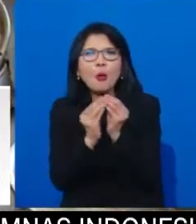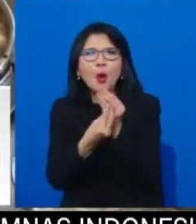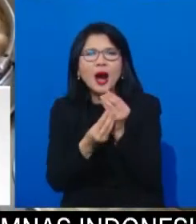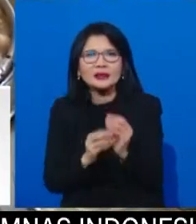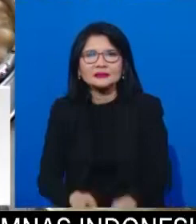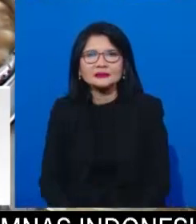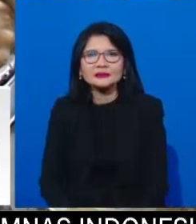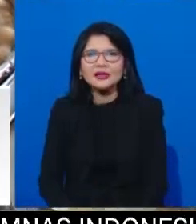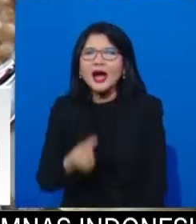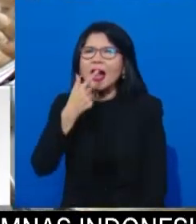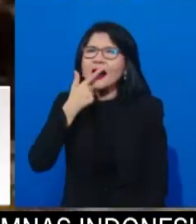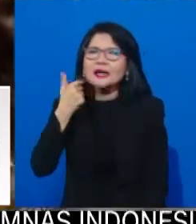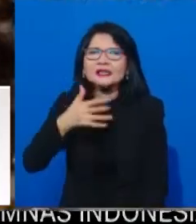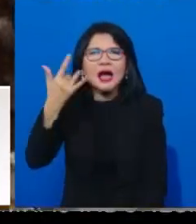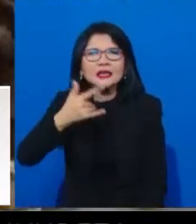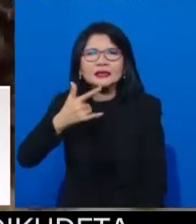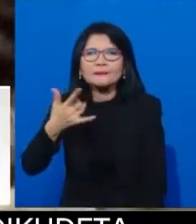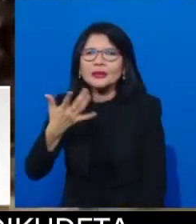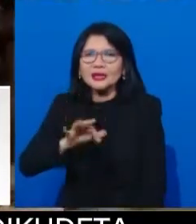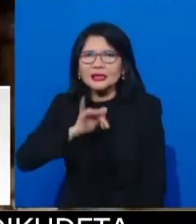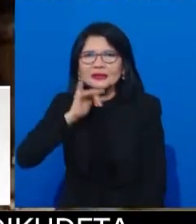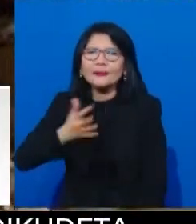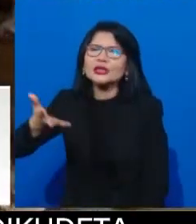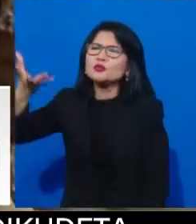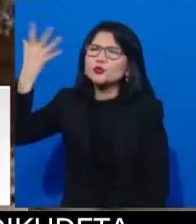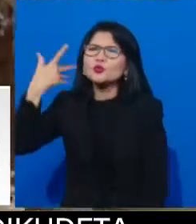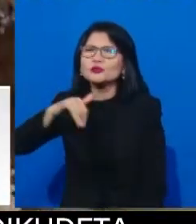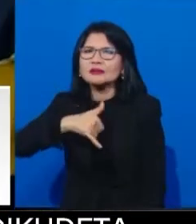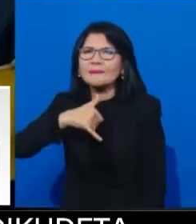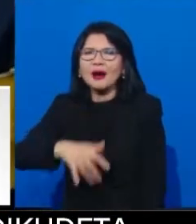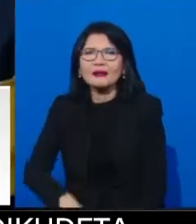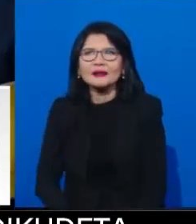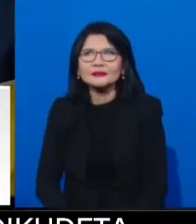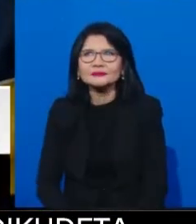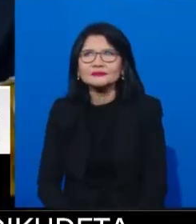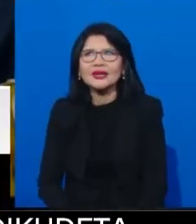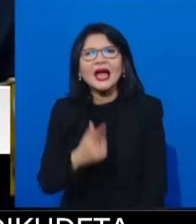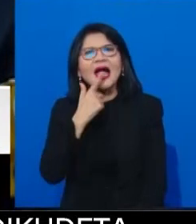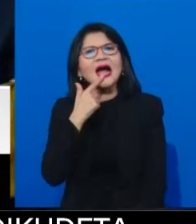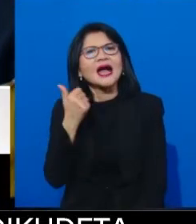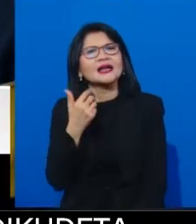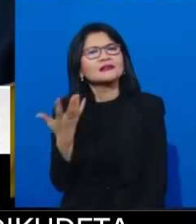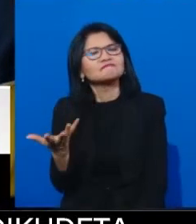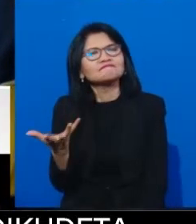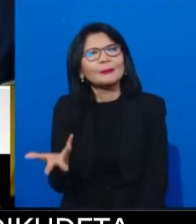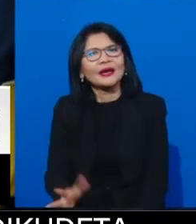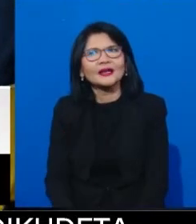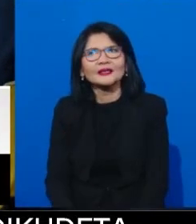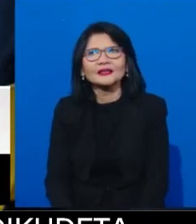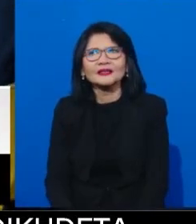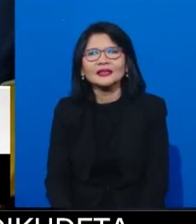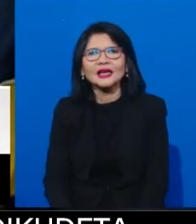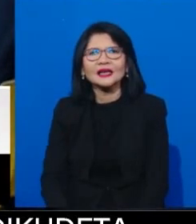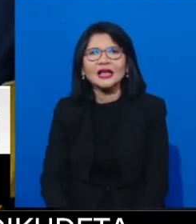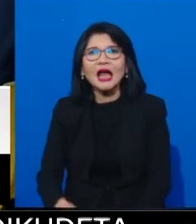berubah sejak dulu membuat para penikmat Mie Yamin ini ketagihan. Enaknya apa ya? Satu,